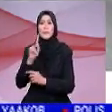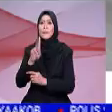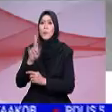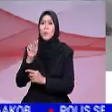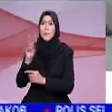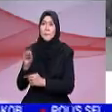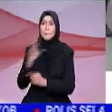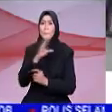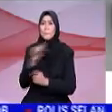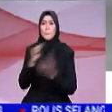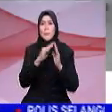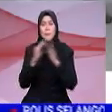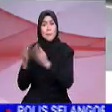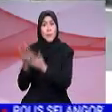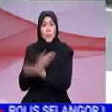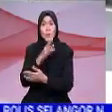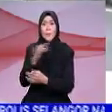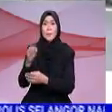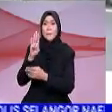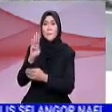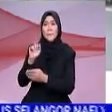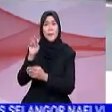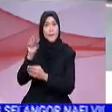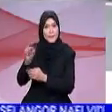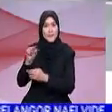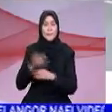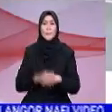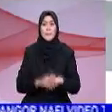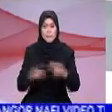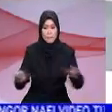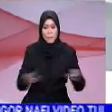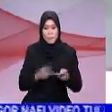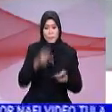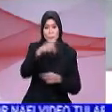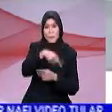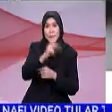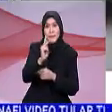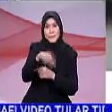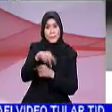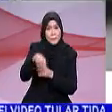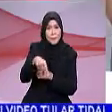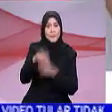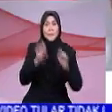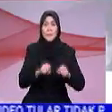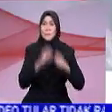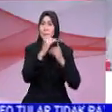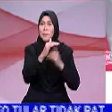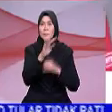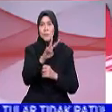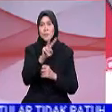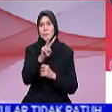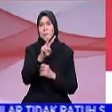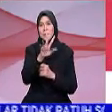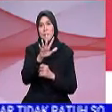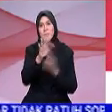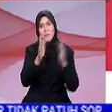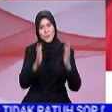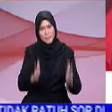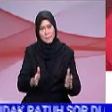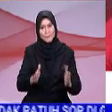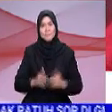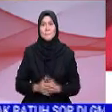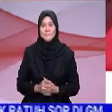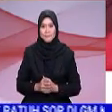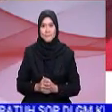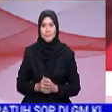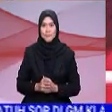Bandar Baru dan Baling. Manakala di kawasan PKP, pemulihan dibenarkan 25 orang. Sebenarnya,